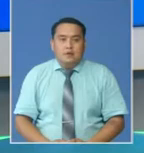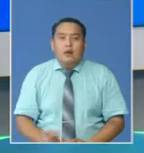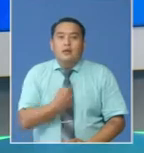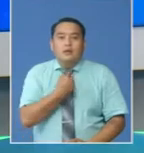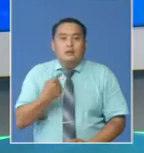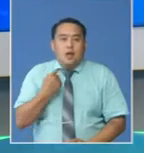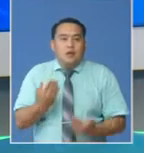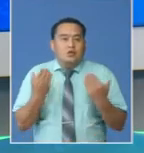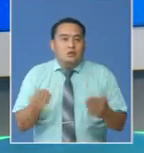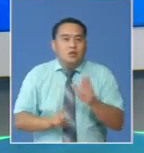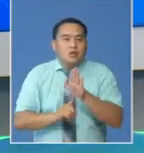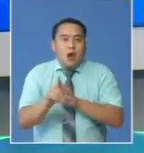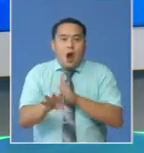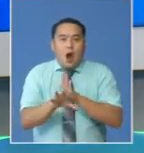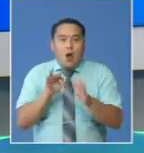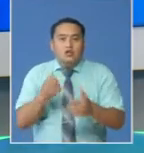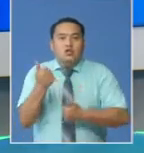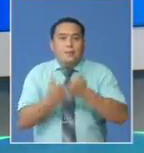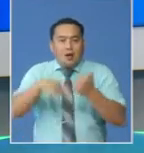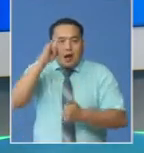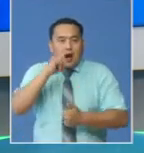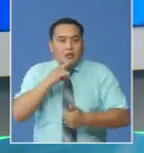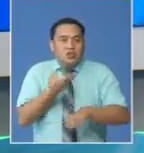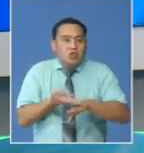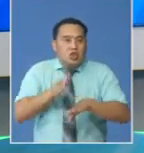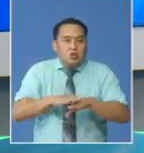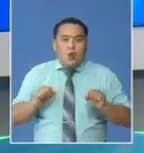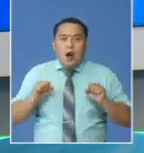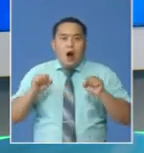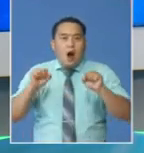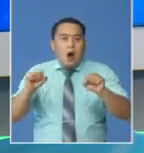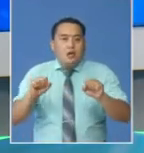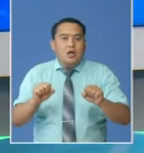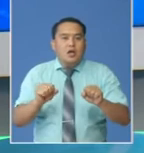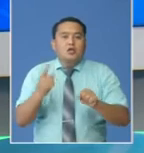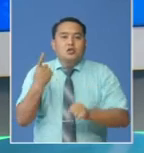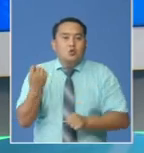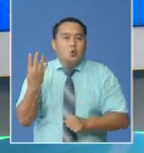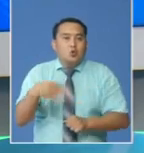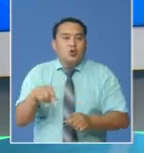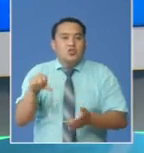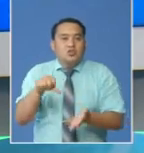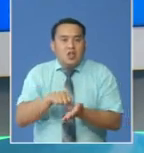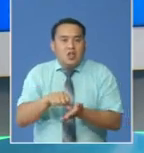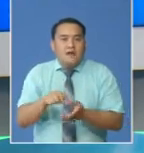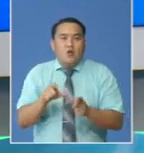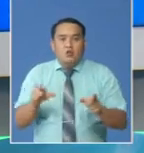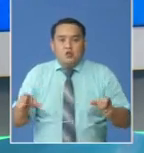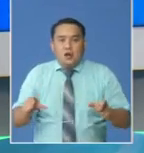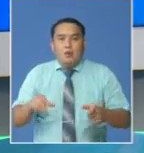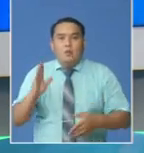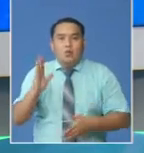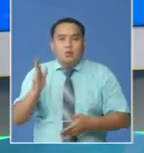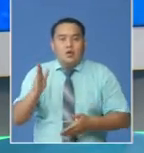В Талдыкургане сегодня стартовал отборочный чемпионат Казахстана по тяжелой атлетике. Порядка 140 человек со всей страны